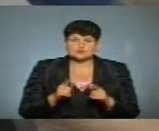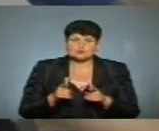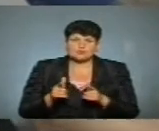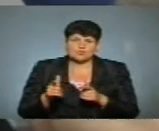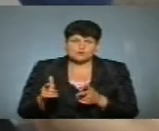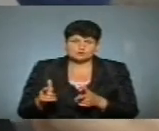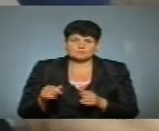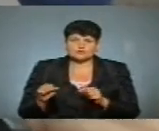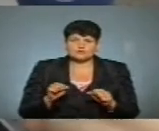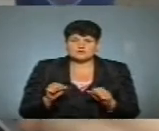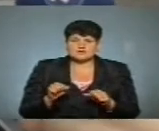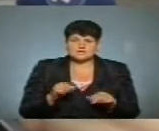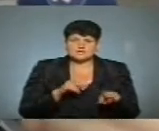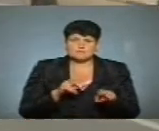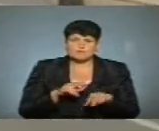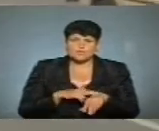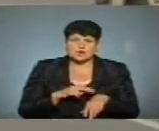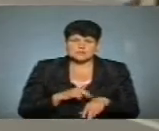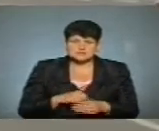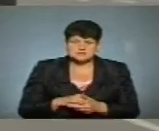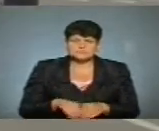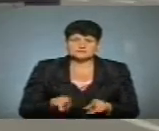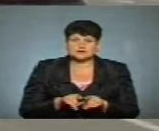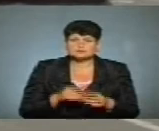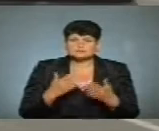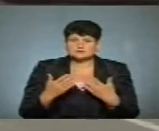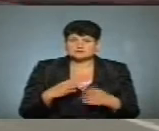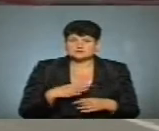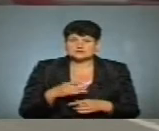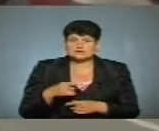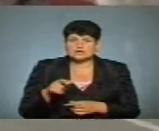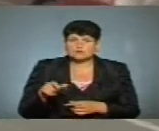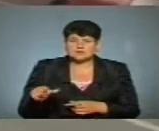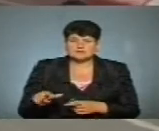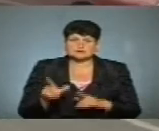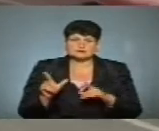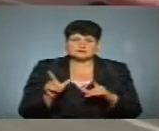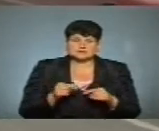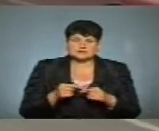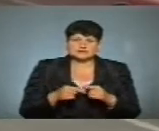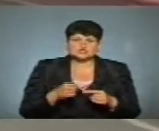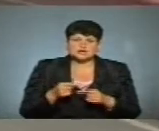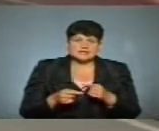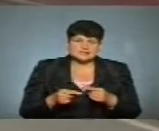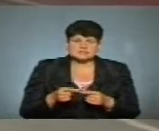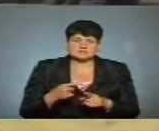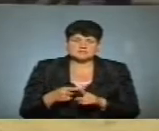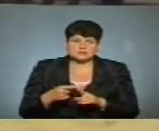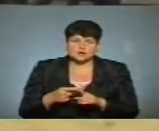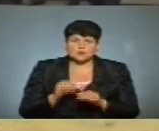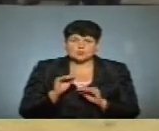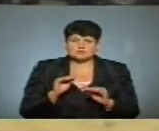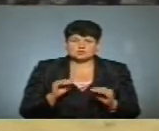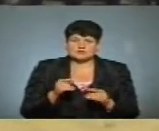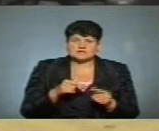в управління патрульної поліції. Також ми поспілкувалися з тернополянами, які проїжджали через перехрестя. Облаштування тут